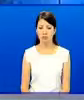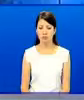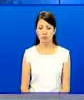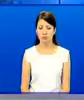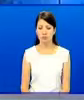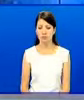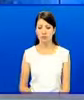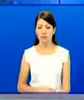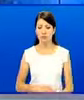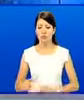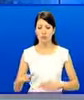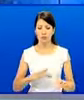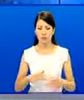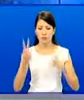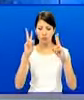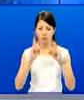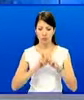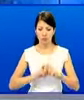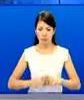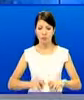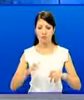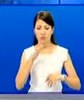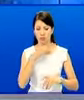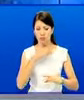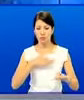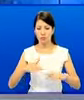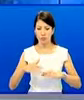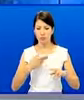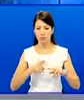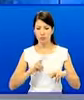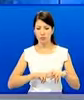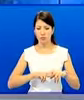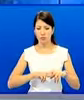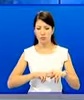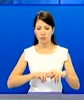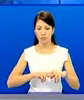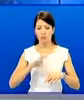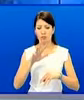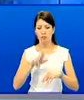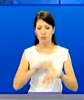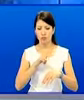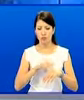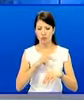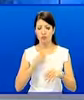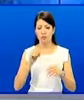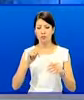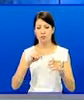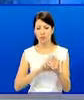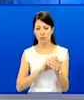Тем временем в ходе оперативно-розыскных мероприятий сотрудники управления по борьбе с наркобизнесом Департамента внутренних